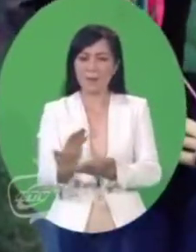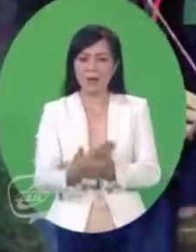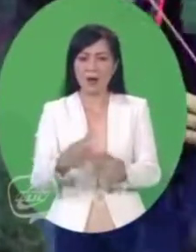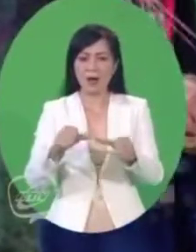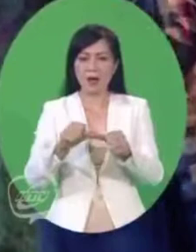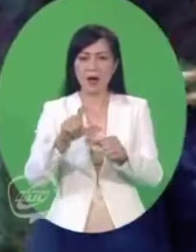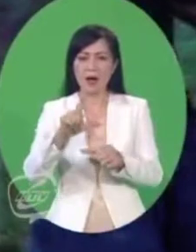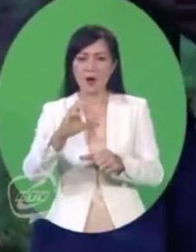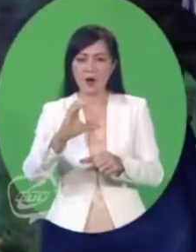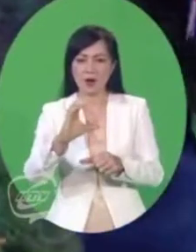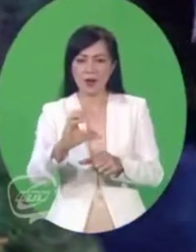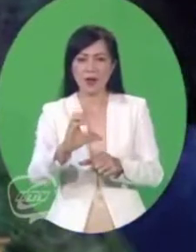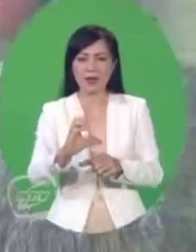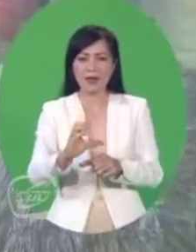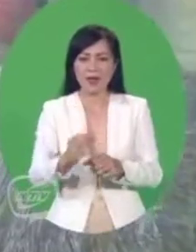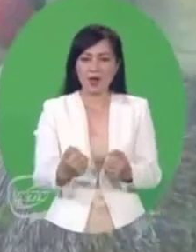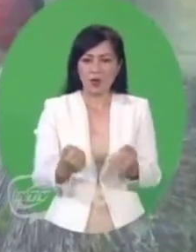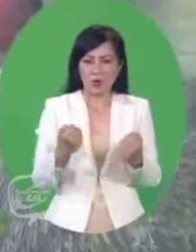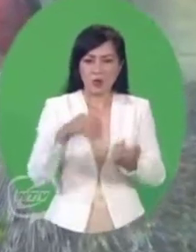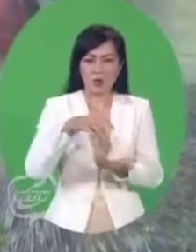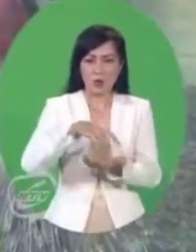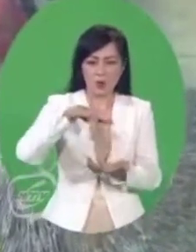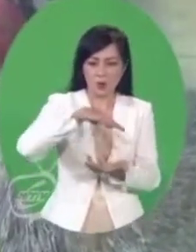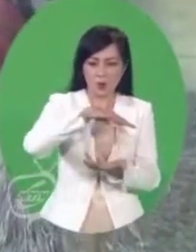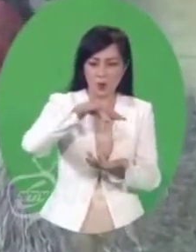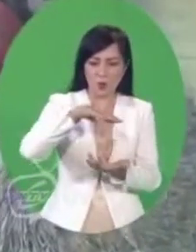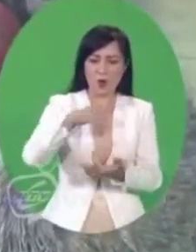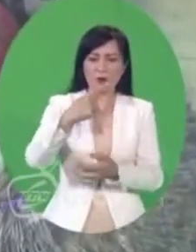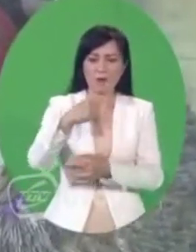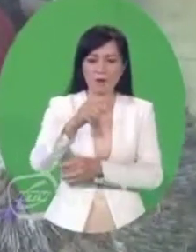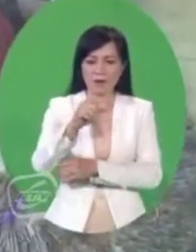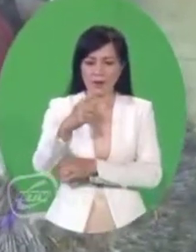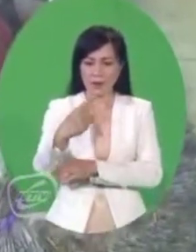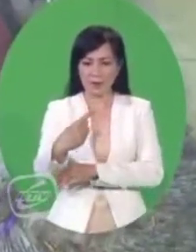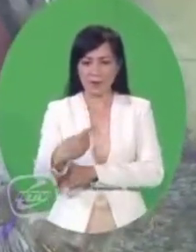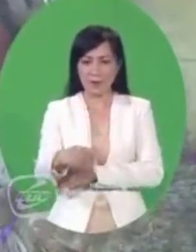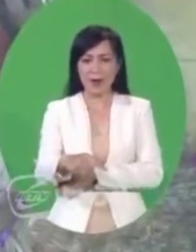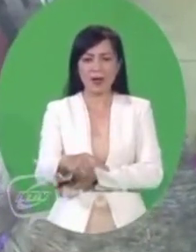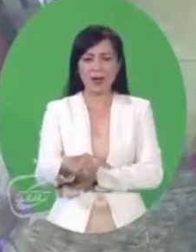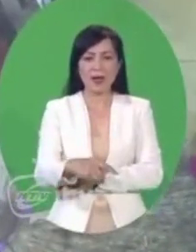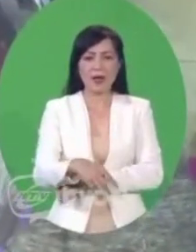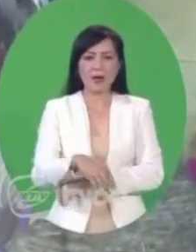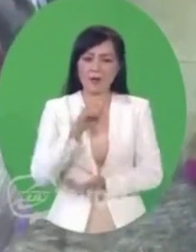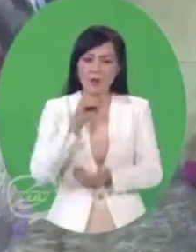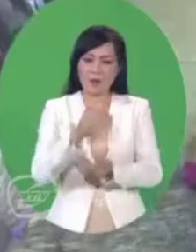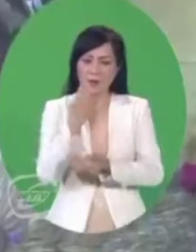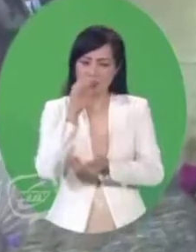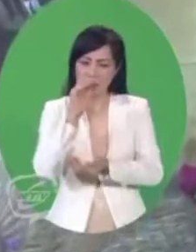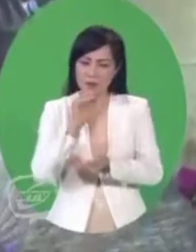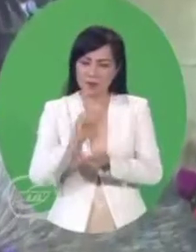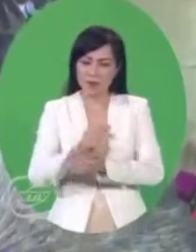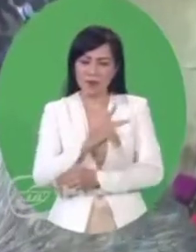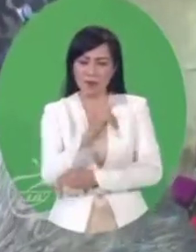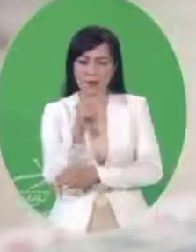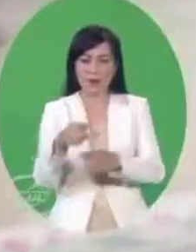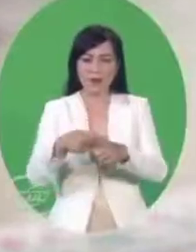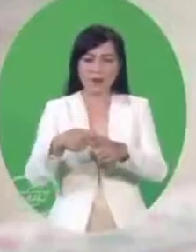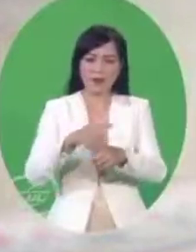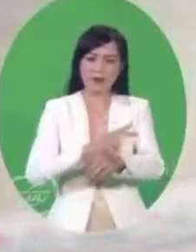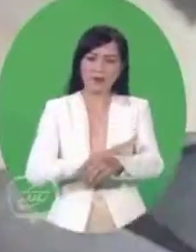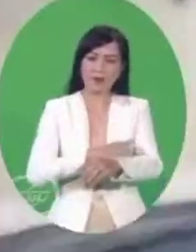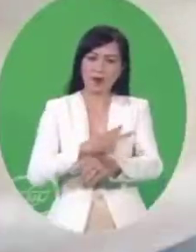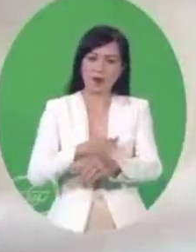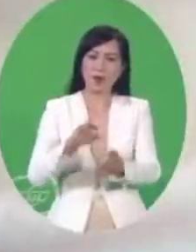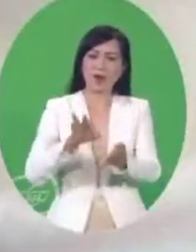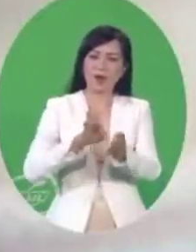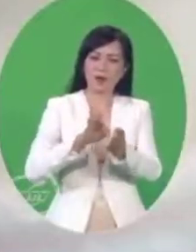Cai, mà còn là nỗ lực của khu du lịch Sun World Fansipan Legend trong việc bảo tồn và gìn giữ, phát huy các giá trị văn hóa truyền